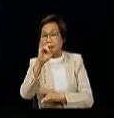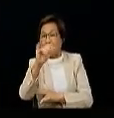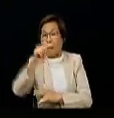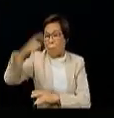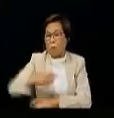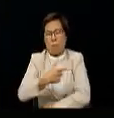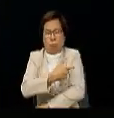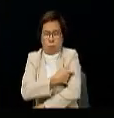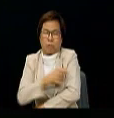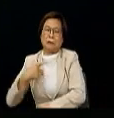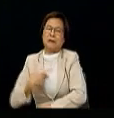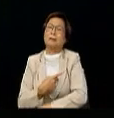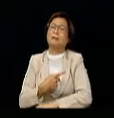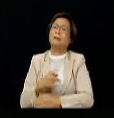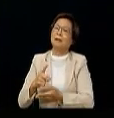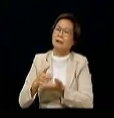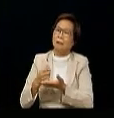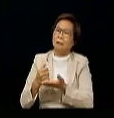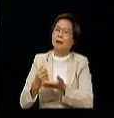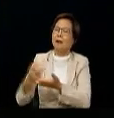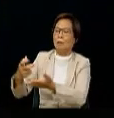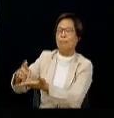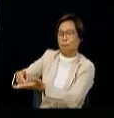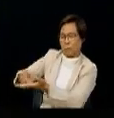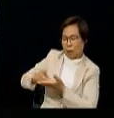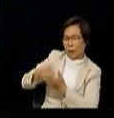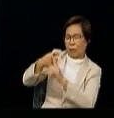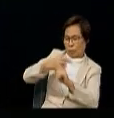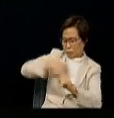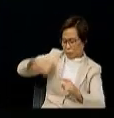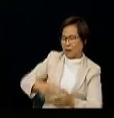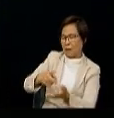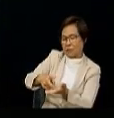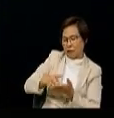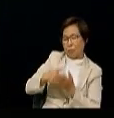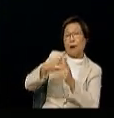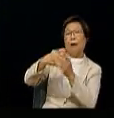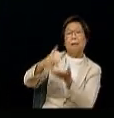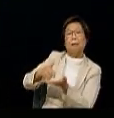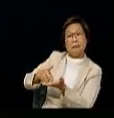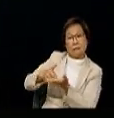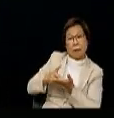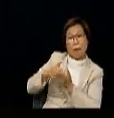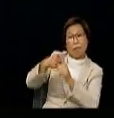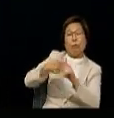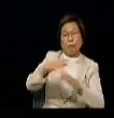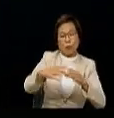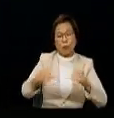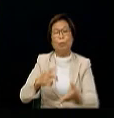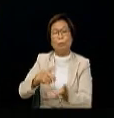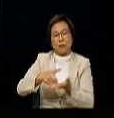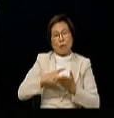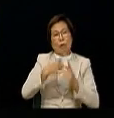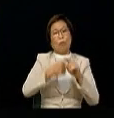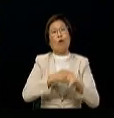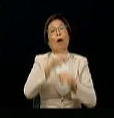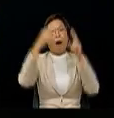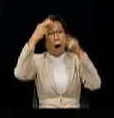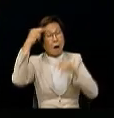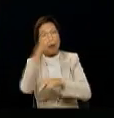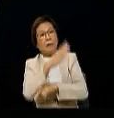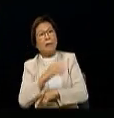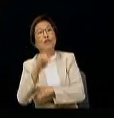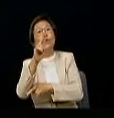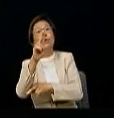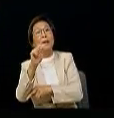menerima sumbangan daripada channel daripada jepun daripada rap Saudi daripada Yei dan